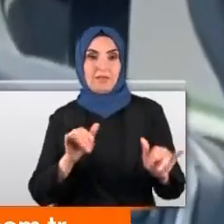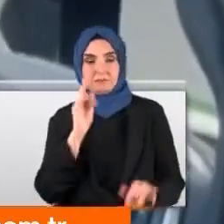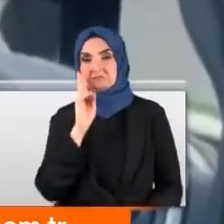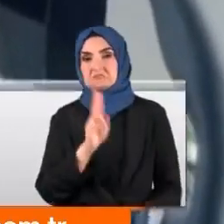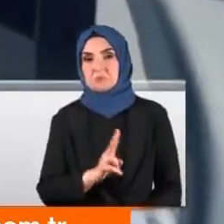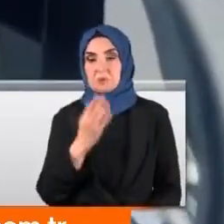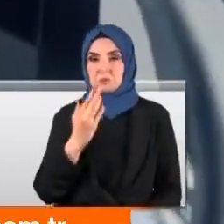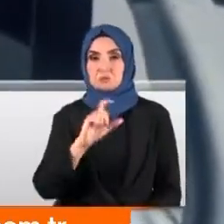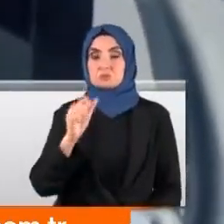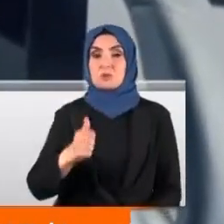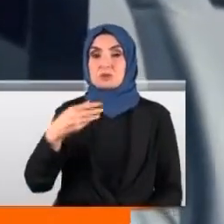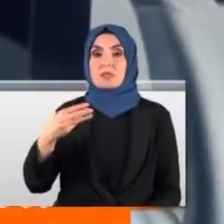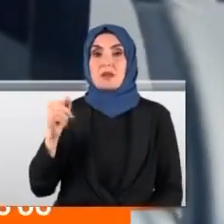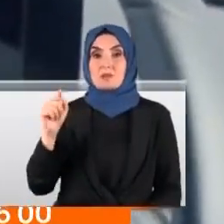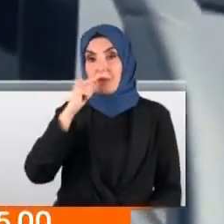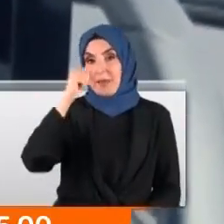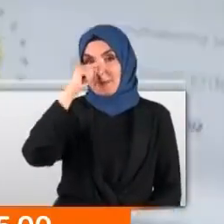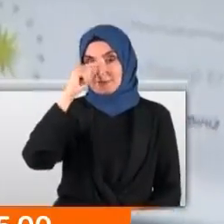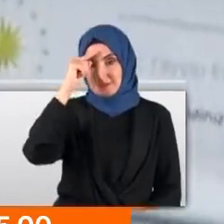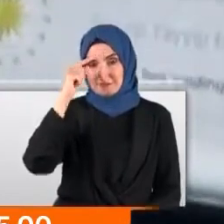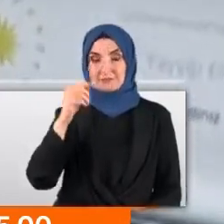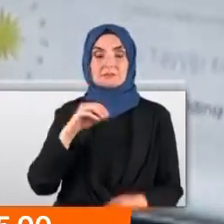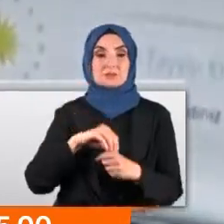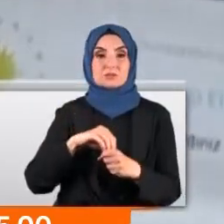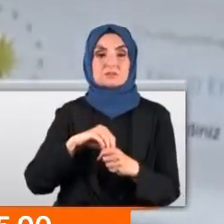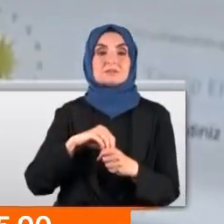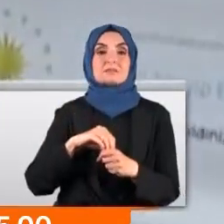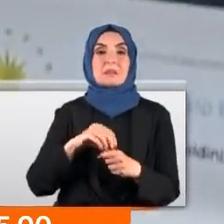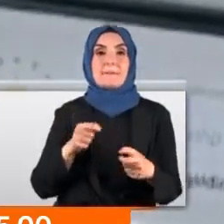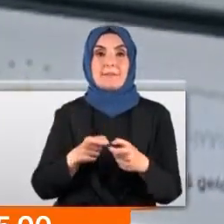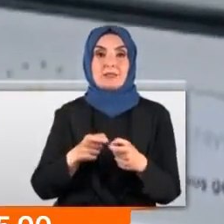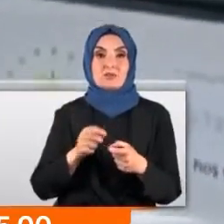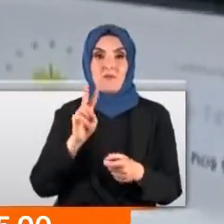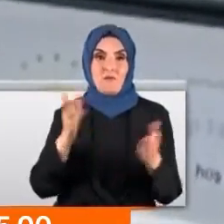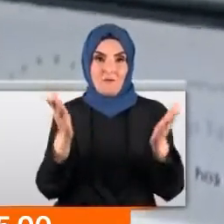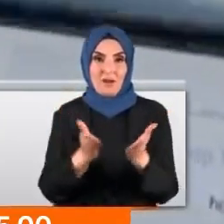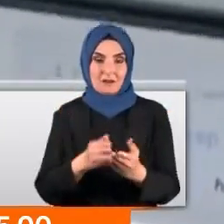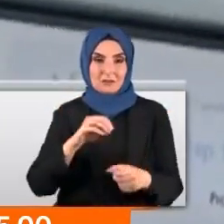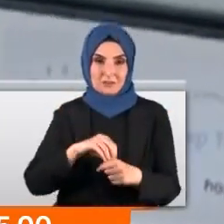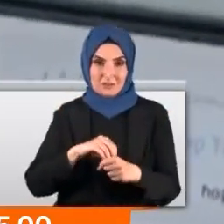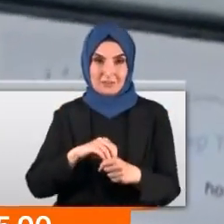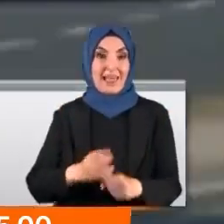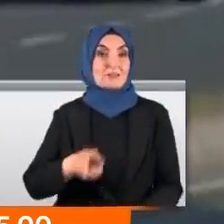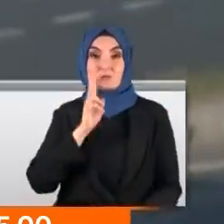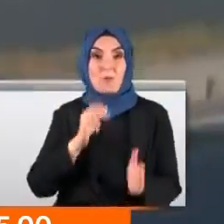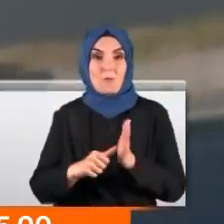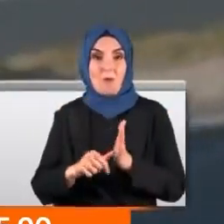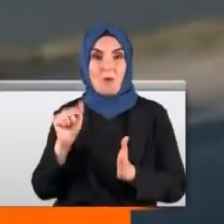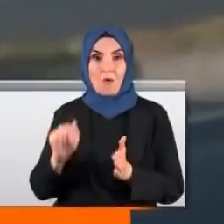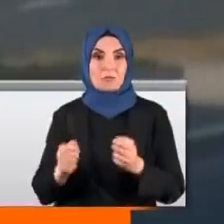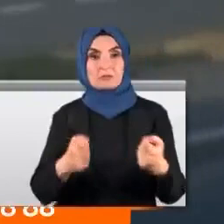Cumhurbaşkanı Erdoğan da Gebze Bilişim Vadisi'nde TOGG'un en son prototipinin test sürüşünü yapmıştı.